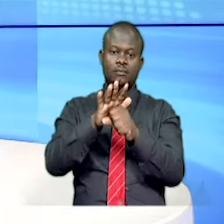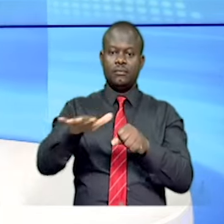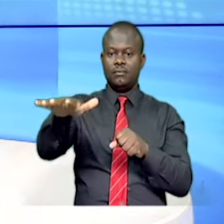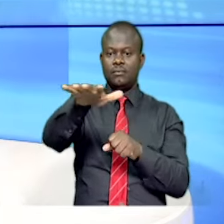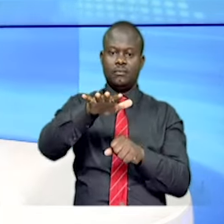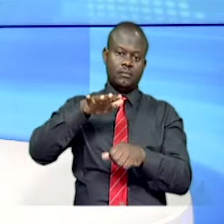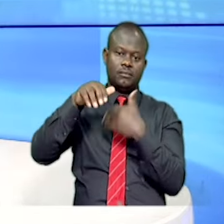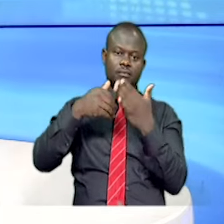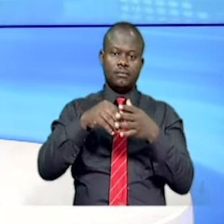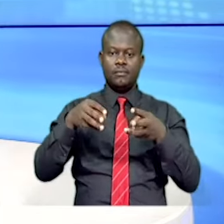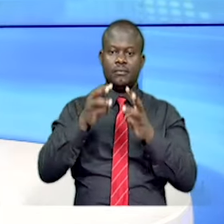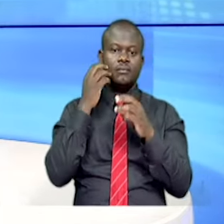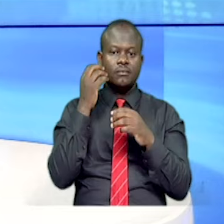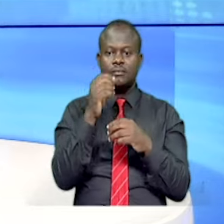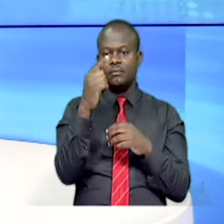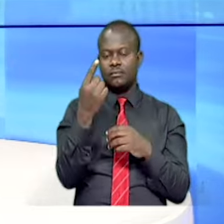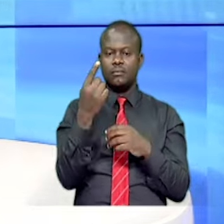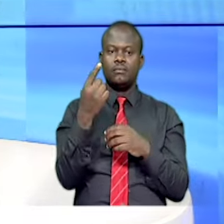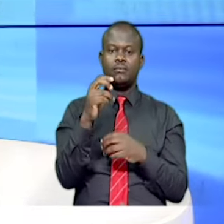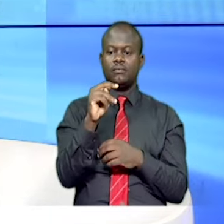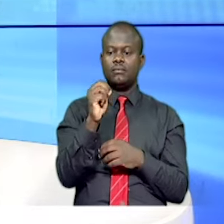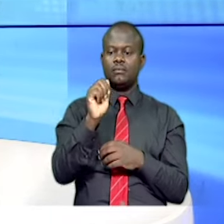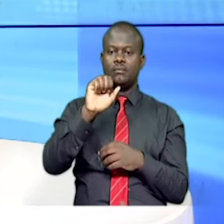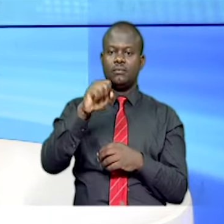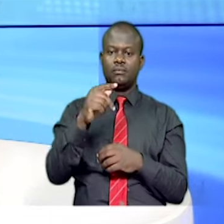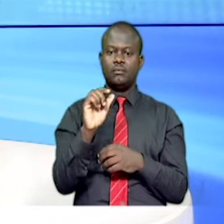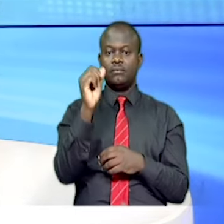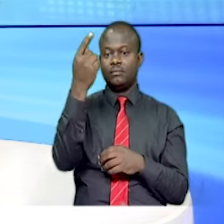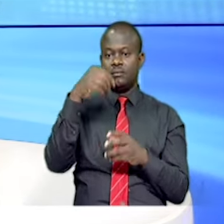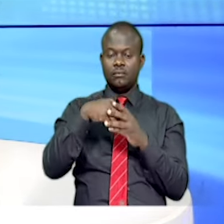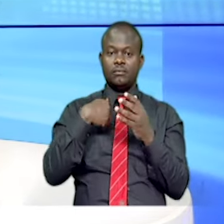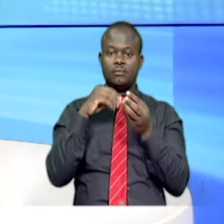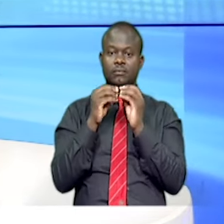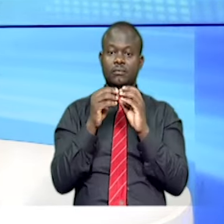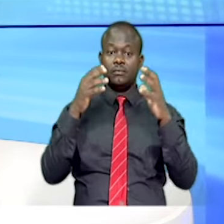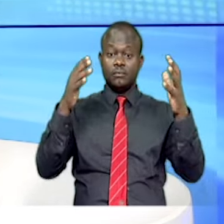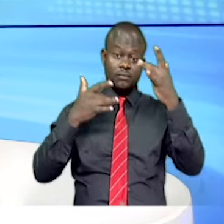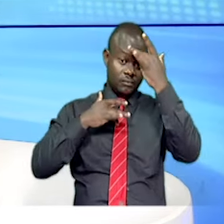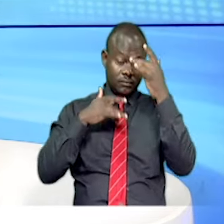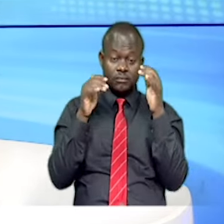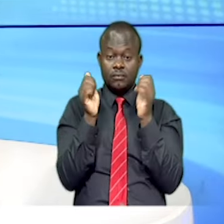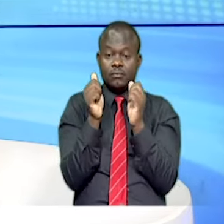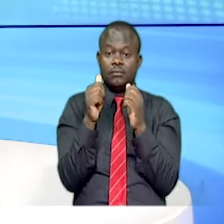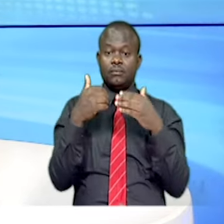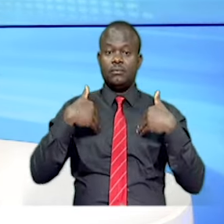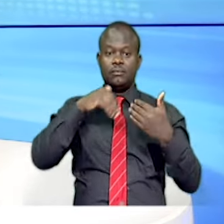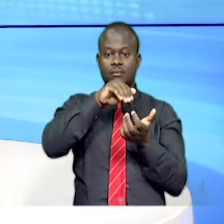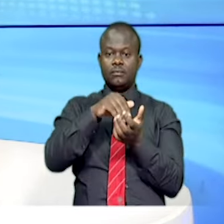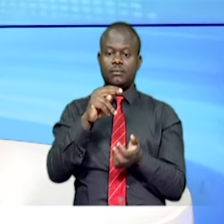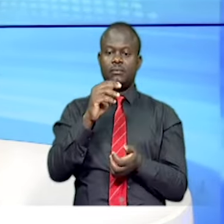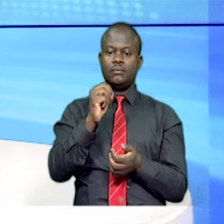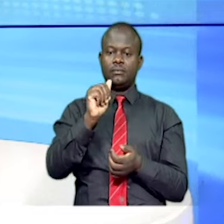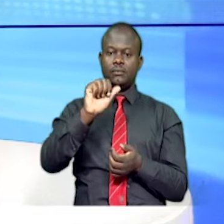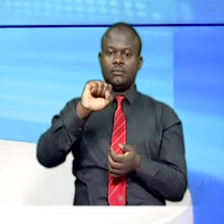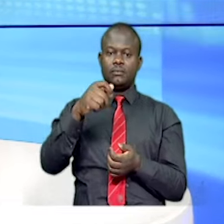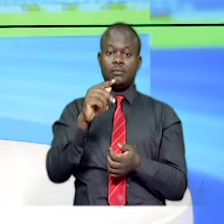karere ku buryo nko mu kwezi kwa mbere Nyamasheke yaje ku isonga mu kugira umubare munini w'abarwaye malaria nko ku kigo nderabuzima cya Nyamasheke abarwayi